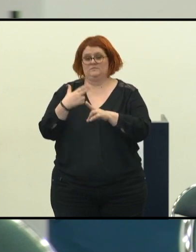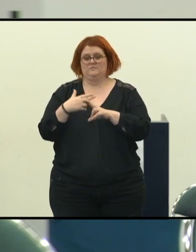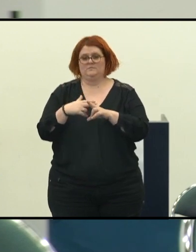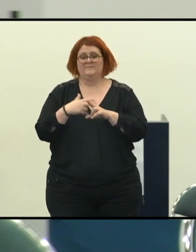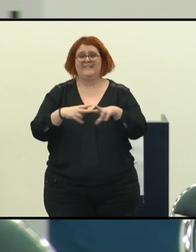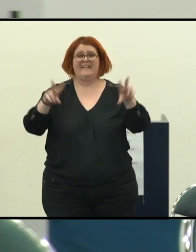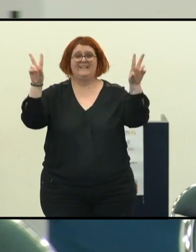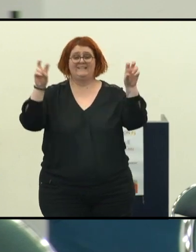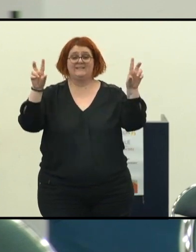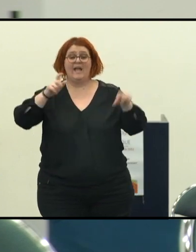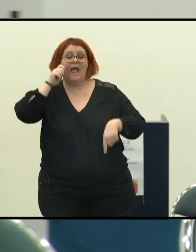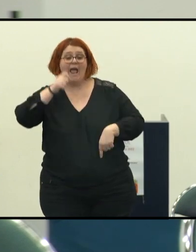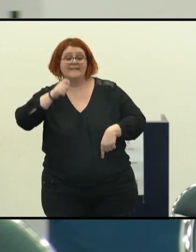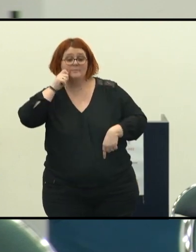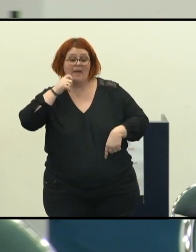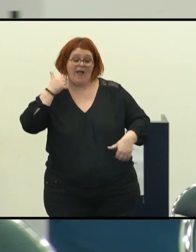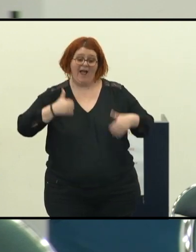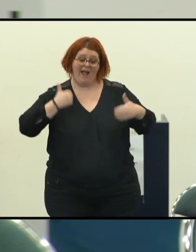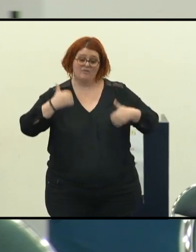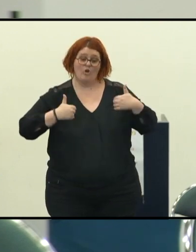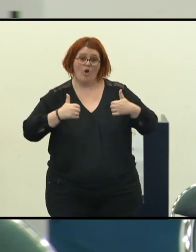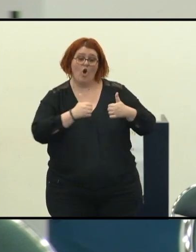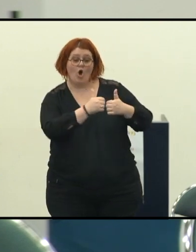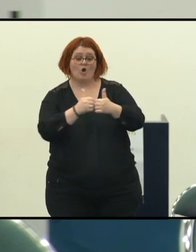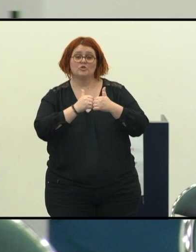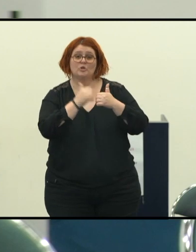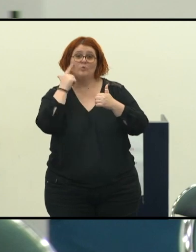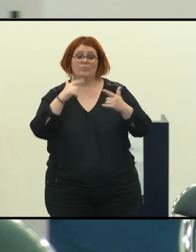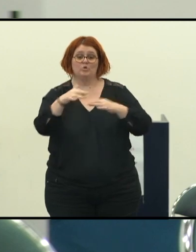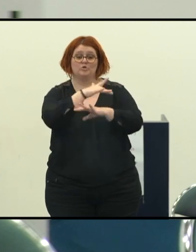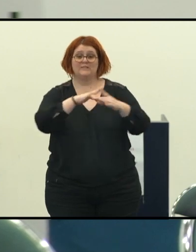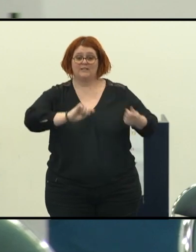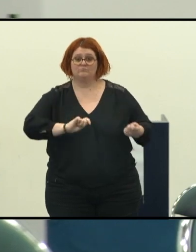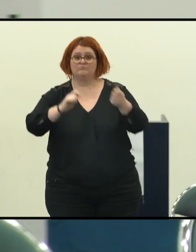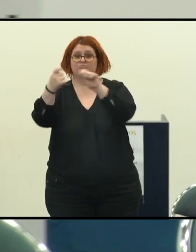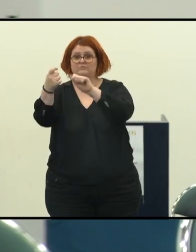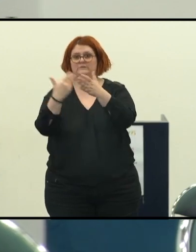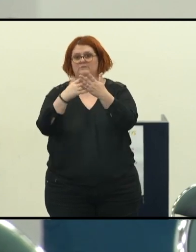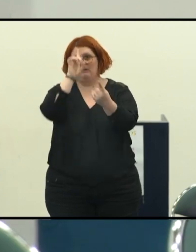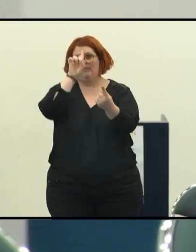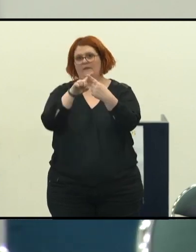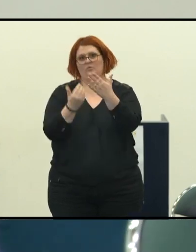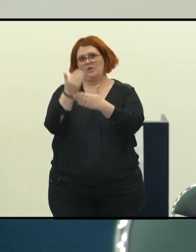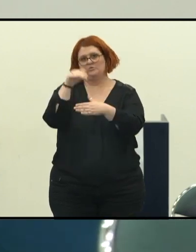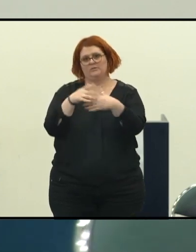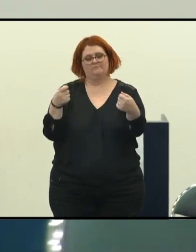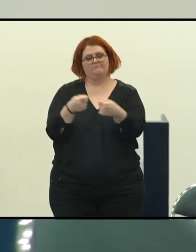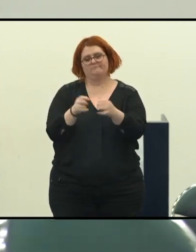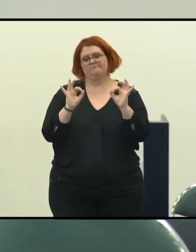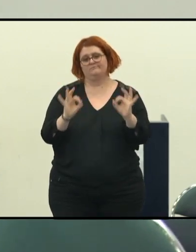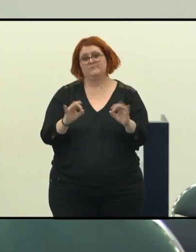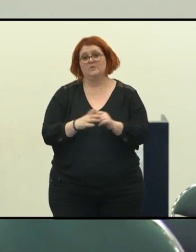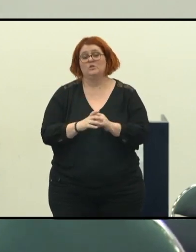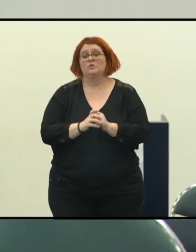dont le titre est « Experts, acteurs, ensemble pour une société qui change ». Et on est vraiment bien dans le thème de la journée. Et je vais juste citer